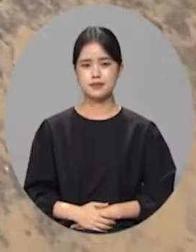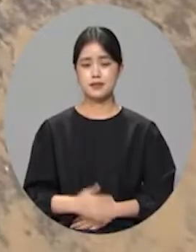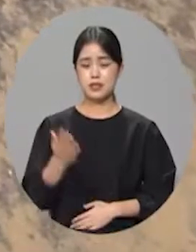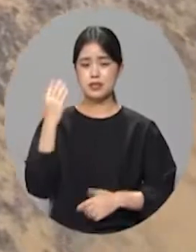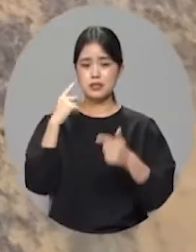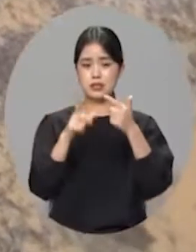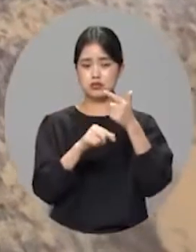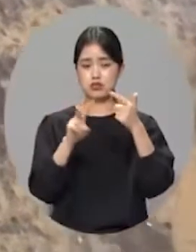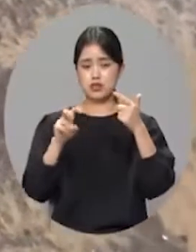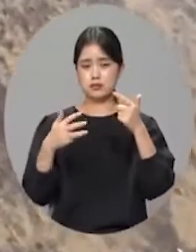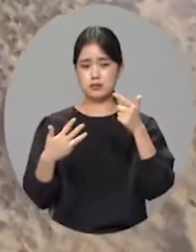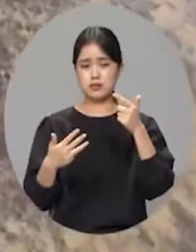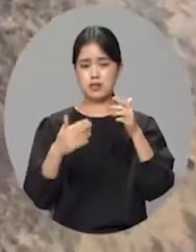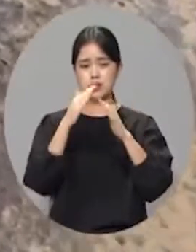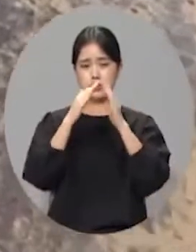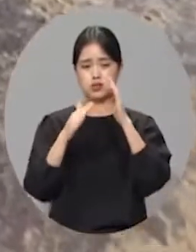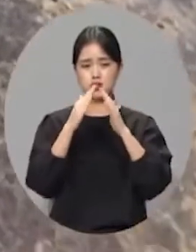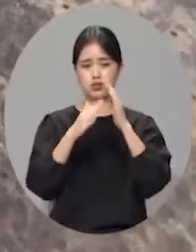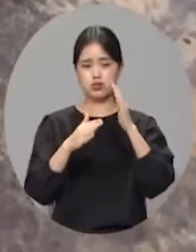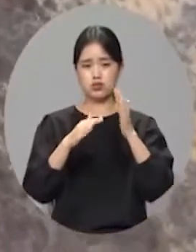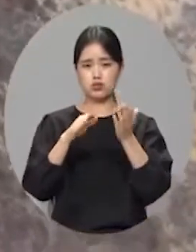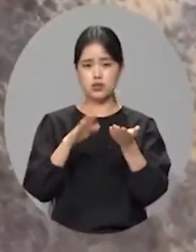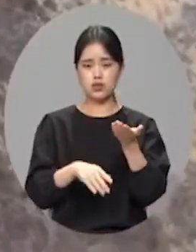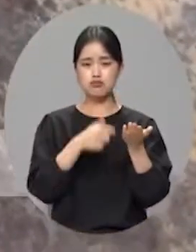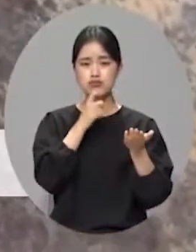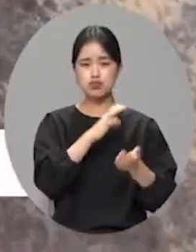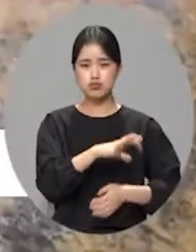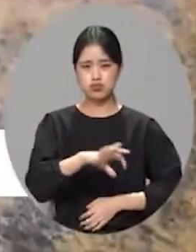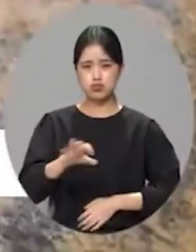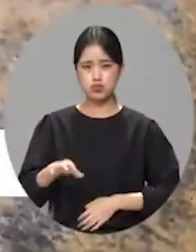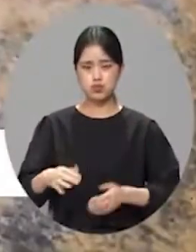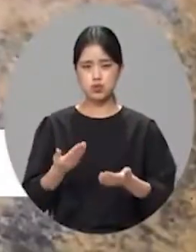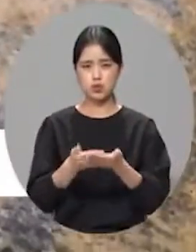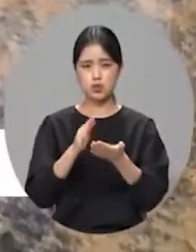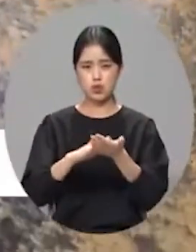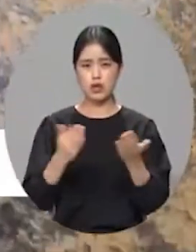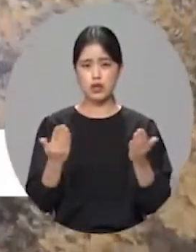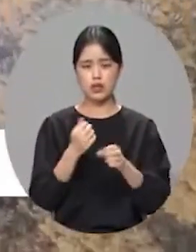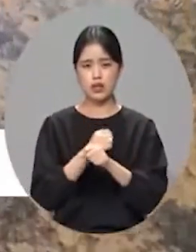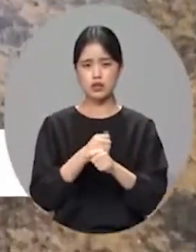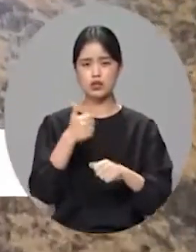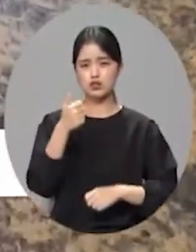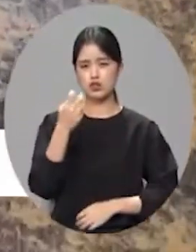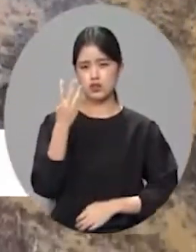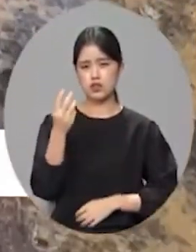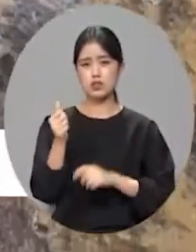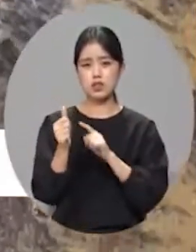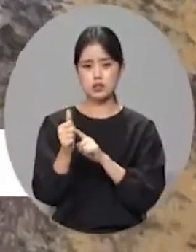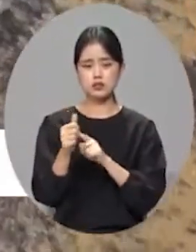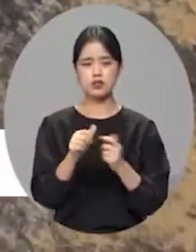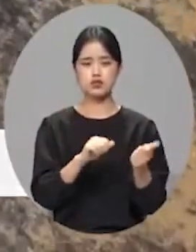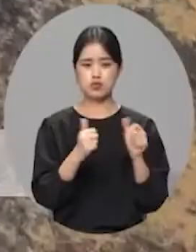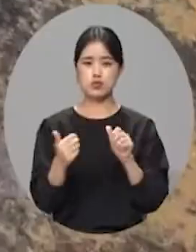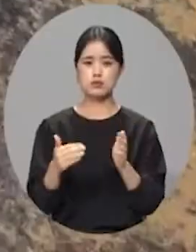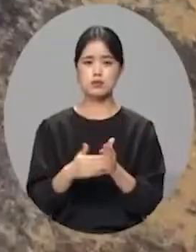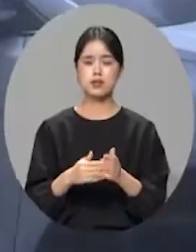지난 6월 28일 전주 상수갈로 공사 현장에서 용접 작업을 하던 노동자 53살 김모 씨가